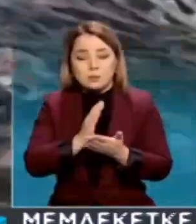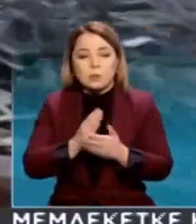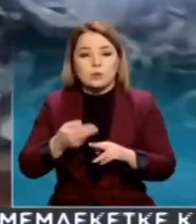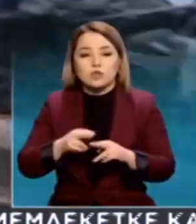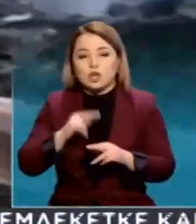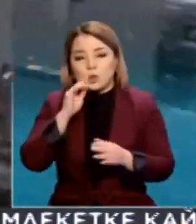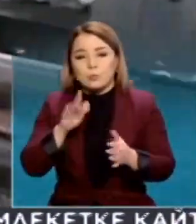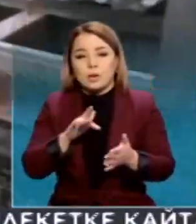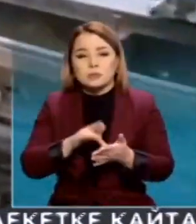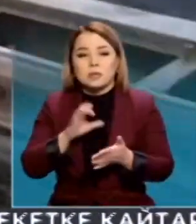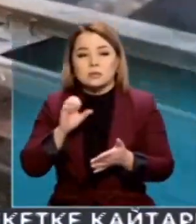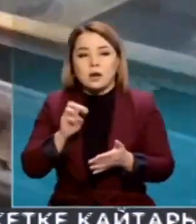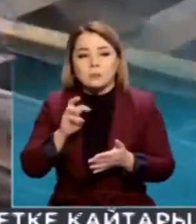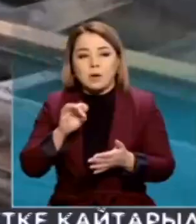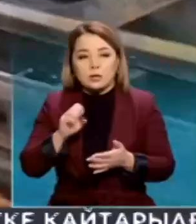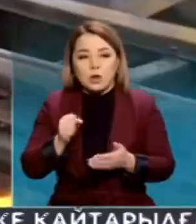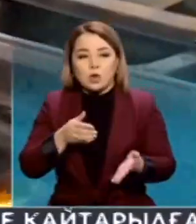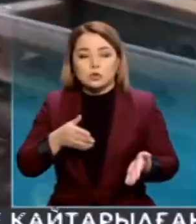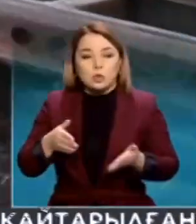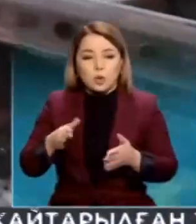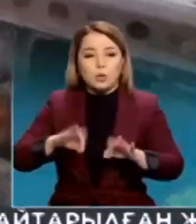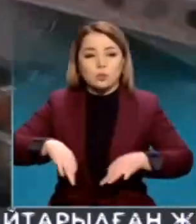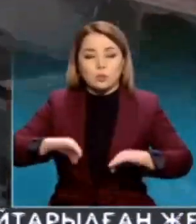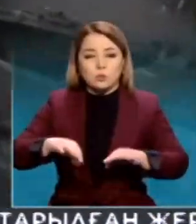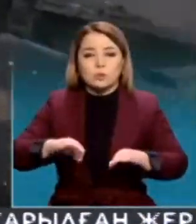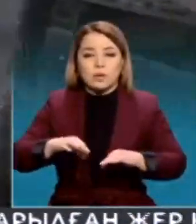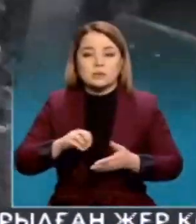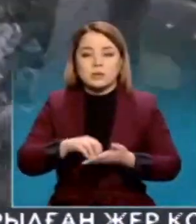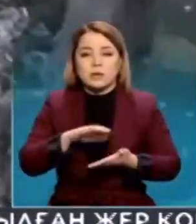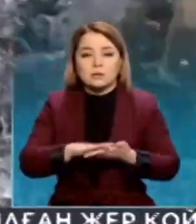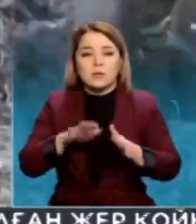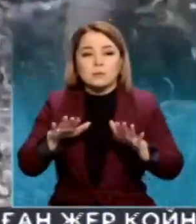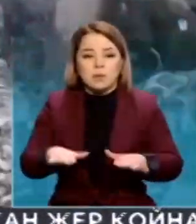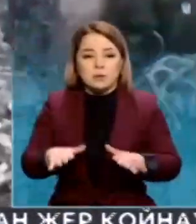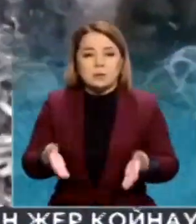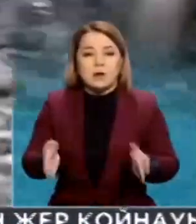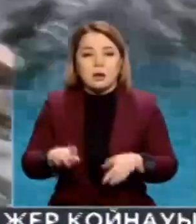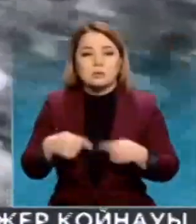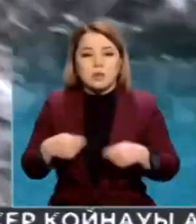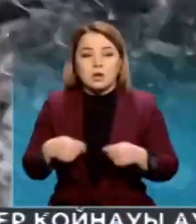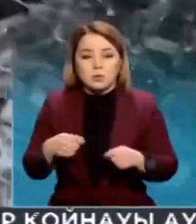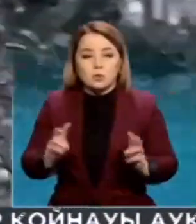кейін Шымкент-Самара тасжолынан шығып, көлік тіркемесіндегі қалған